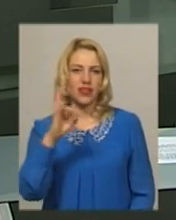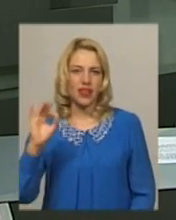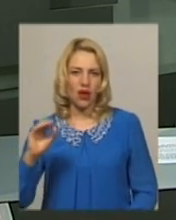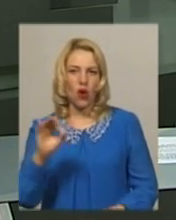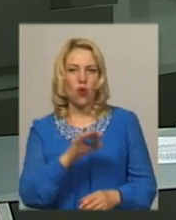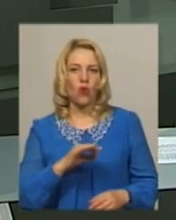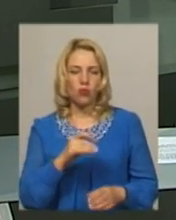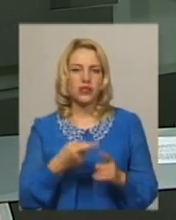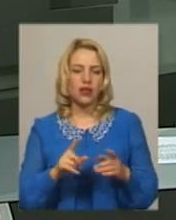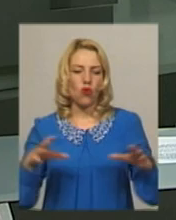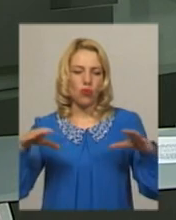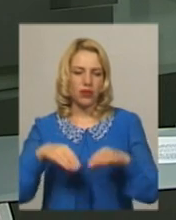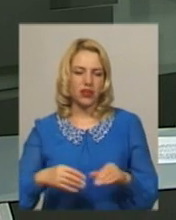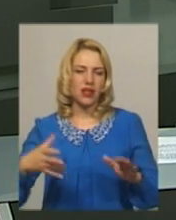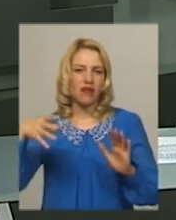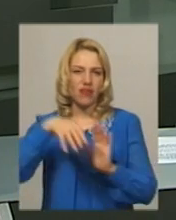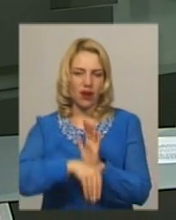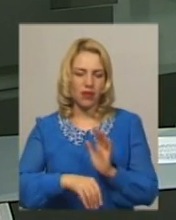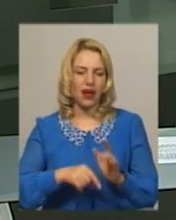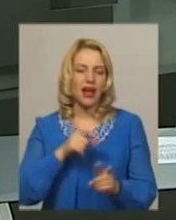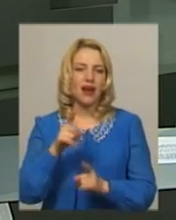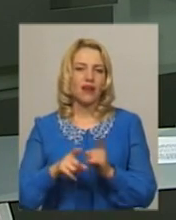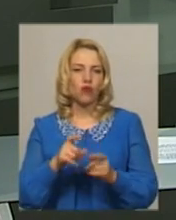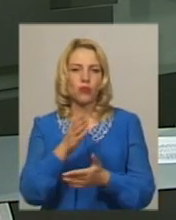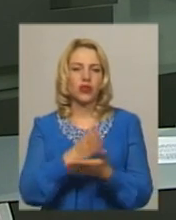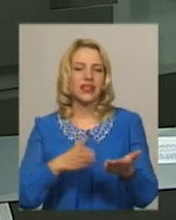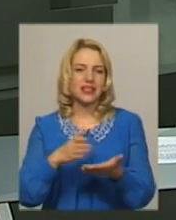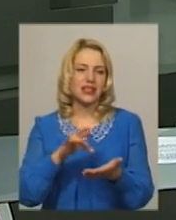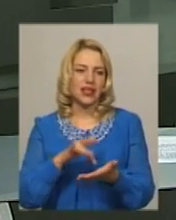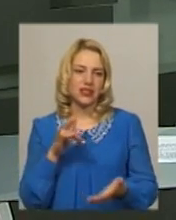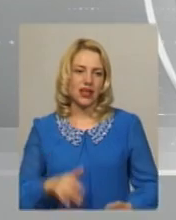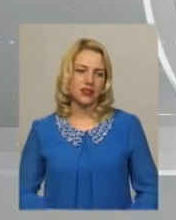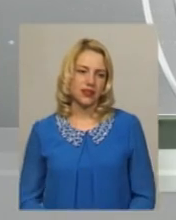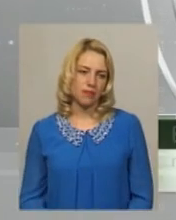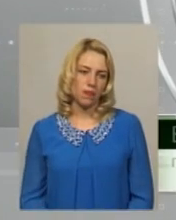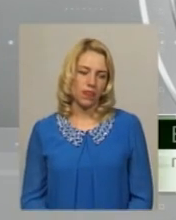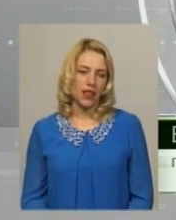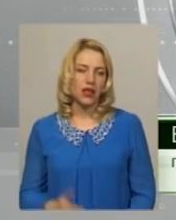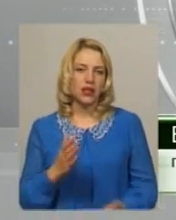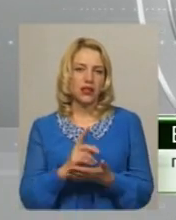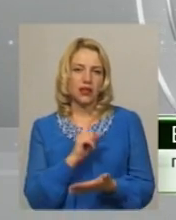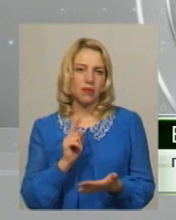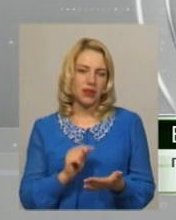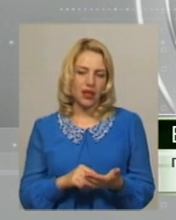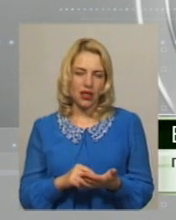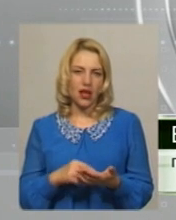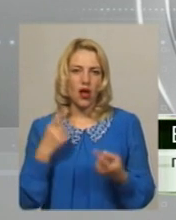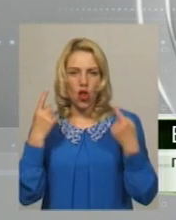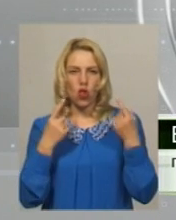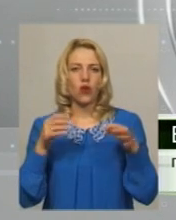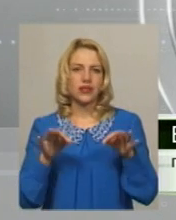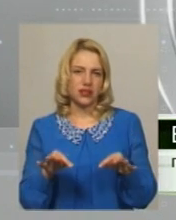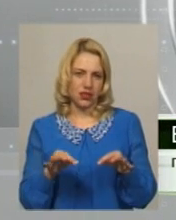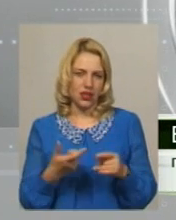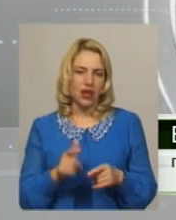в рамках реформи децентралізація, пояснює Володимир Кушніров. Стоїть питання логістики на сьогоднішній